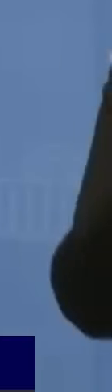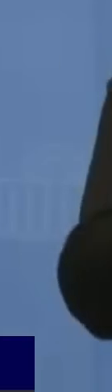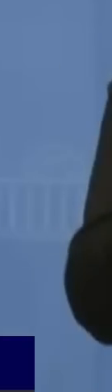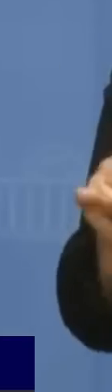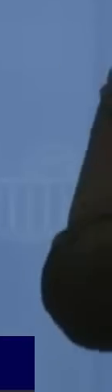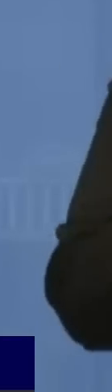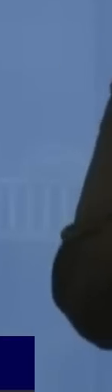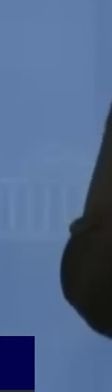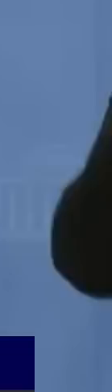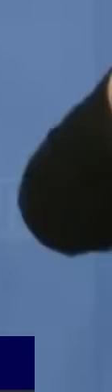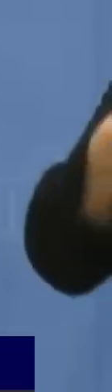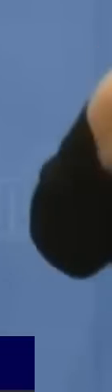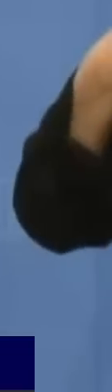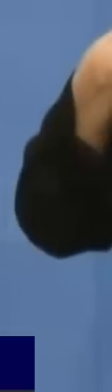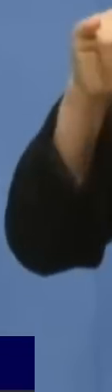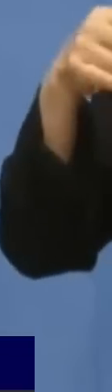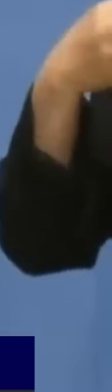민주당 수석 대변인 권칠성입니다